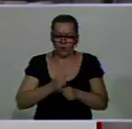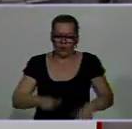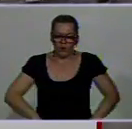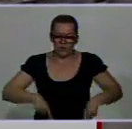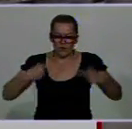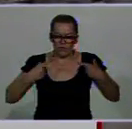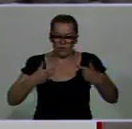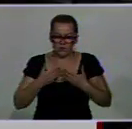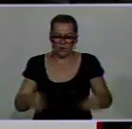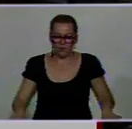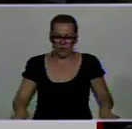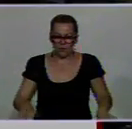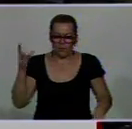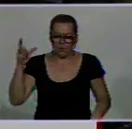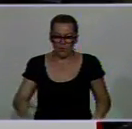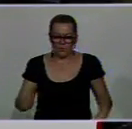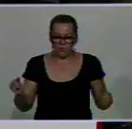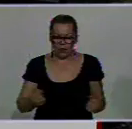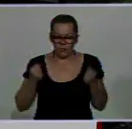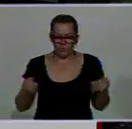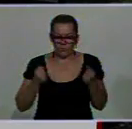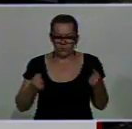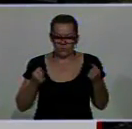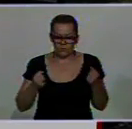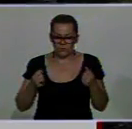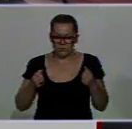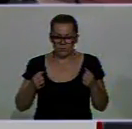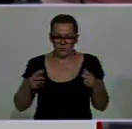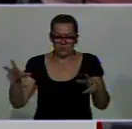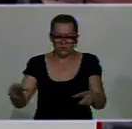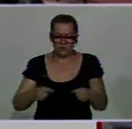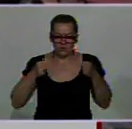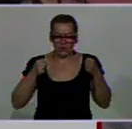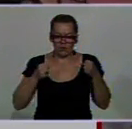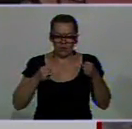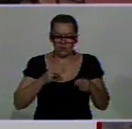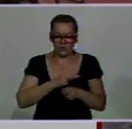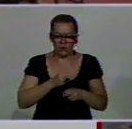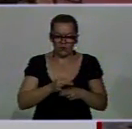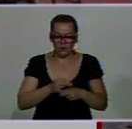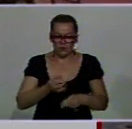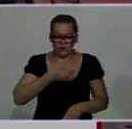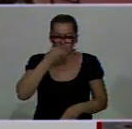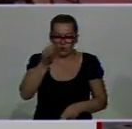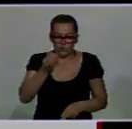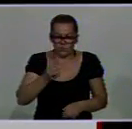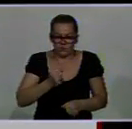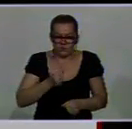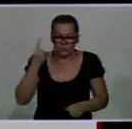sâmbetei. Oamenii au încercat astăzi cu ajutorul pompierilor să mai salveze câte ceva. Dacă vă spun, nici eu nu mă știu pe unde mi-am